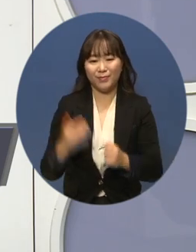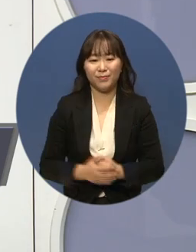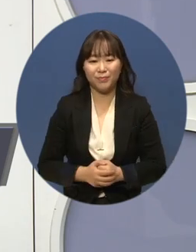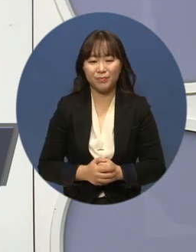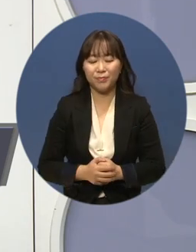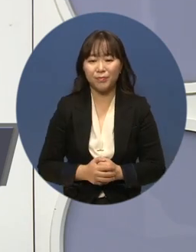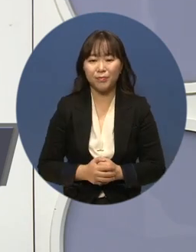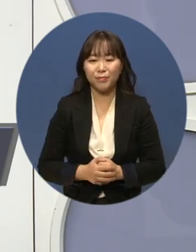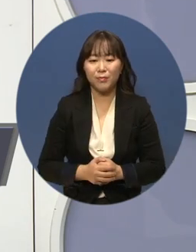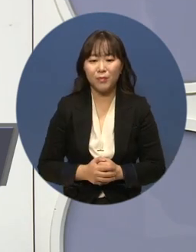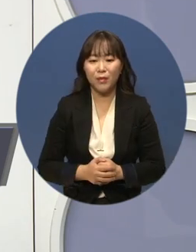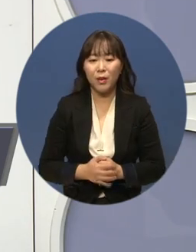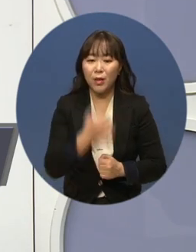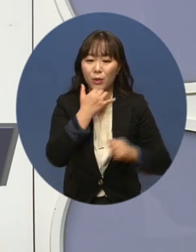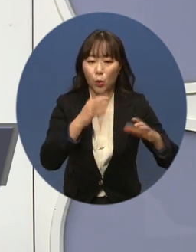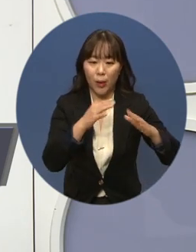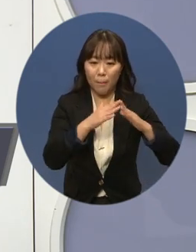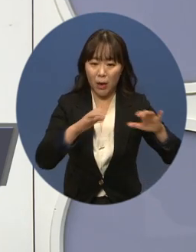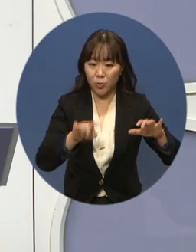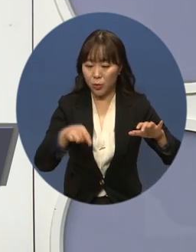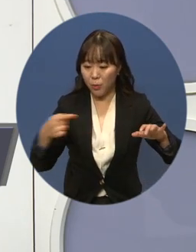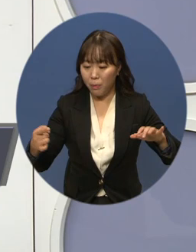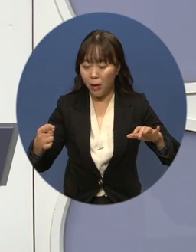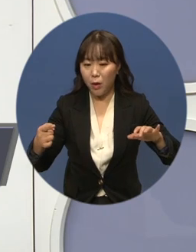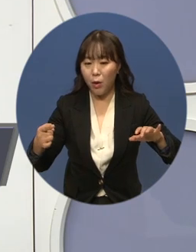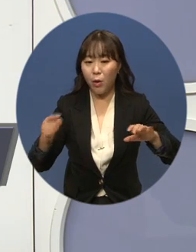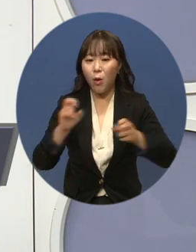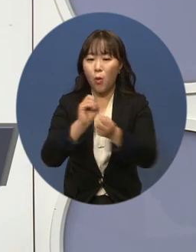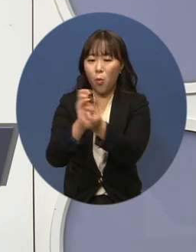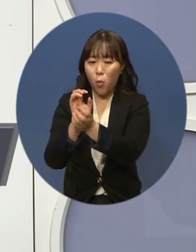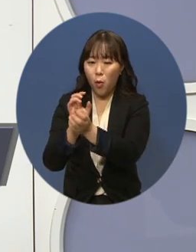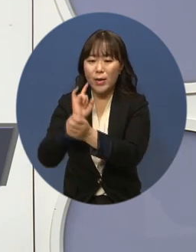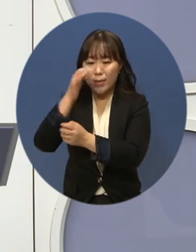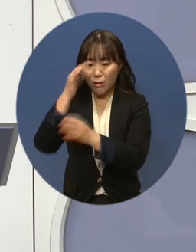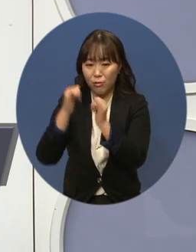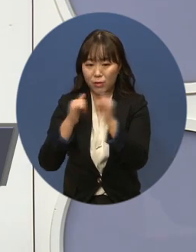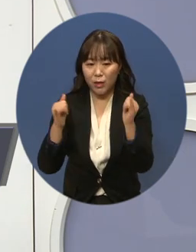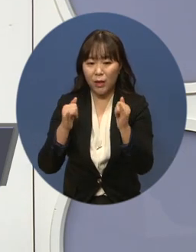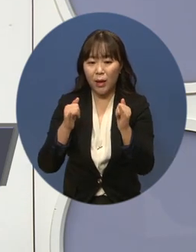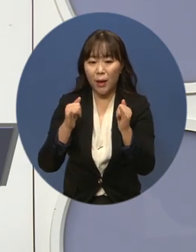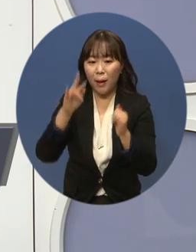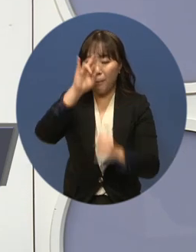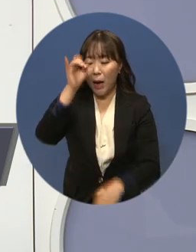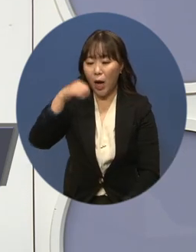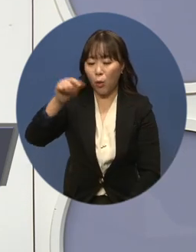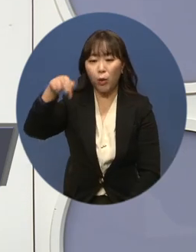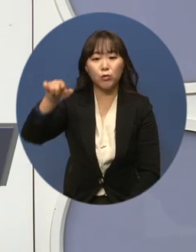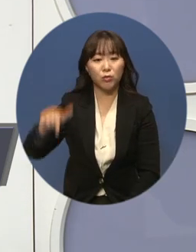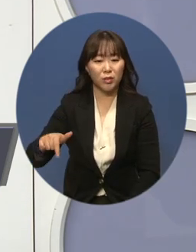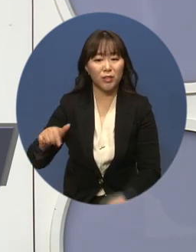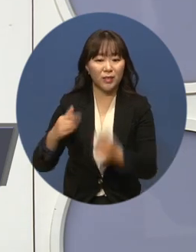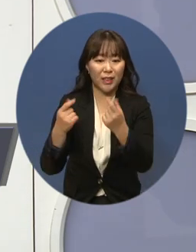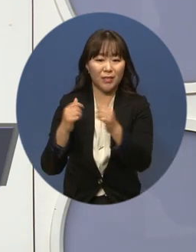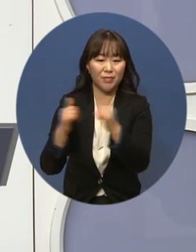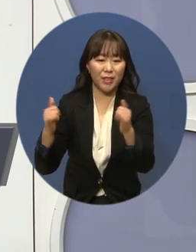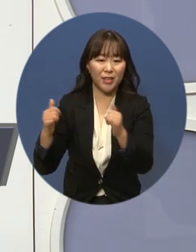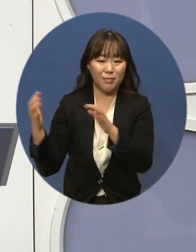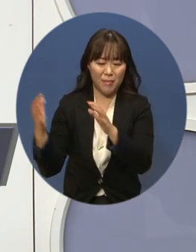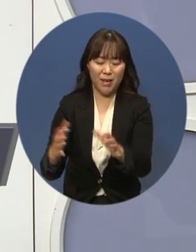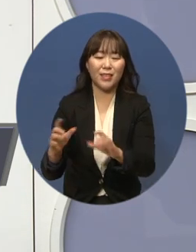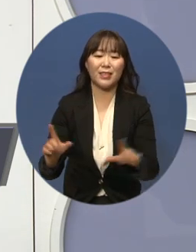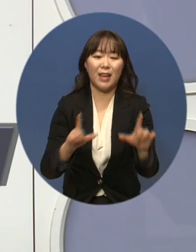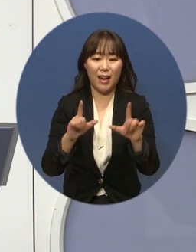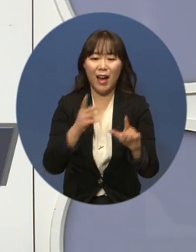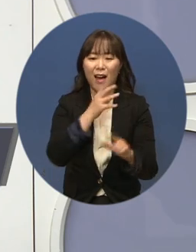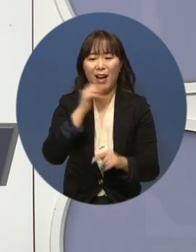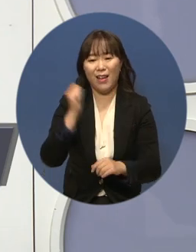이제 그 독일 마을 옆에 원예예술촌 마을이라고 유명한 탤런트 박원숙 씨 이런 분들 와서 사시는 마을이 있습니다. 박원숙 씨가